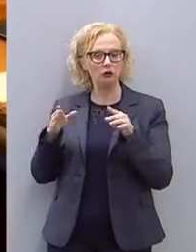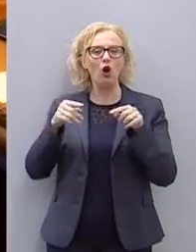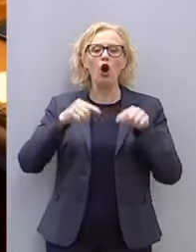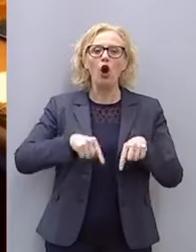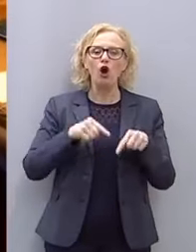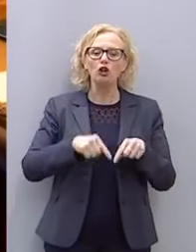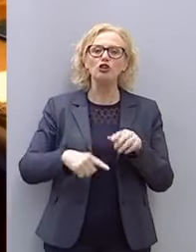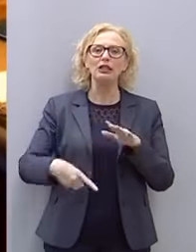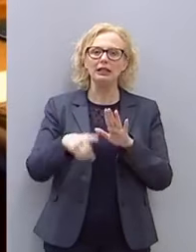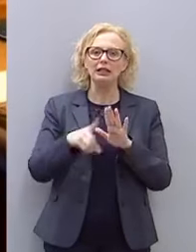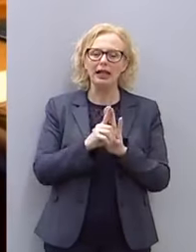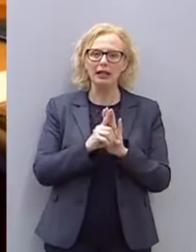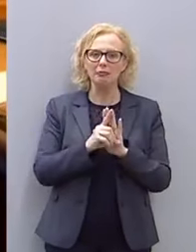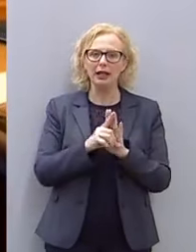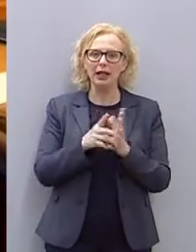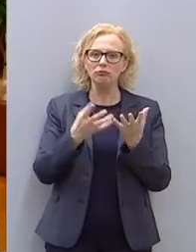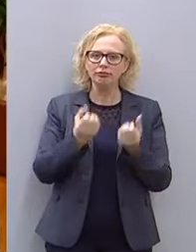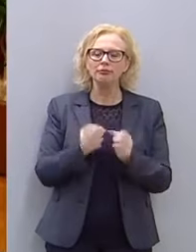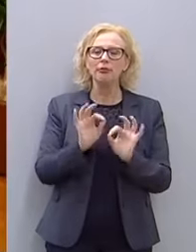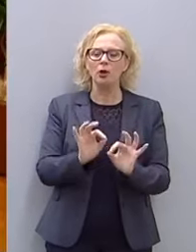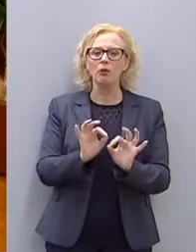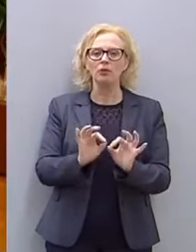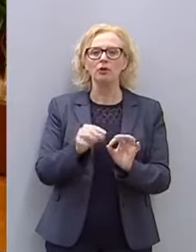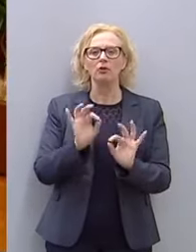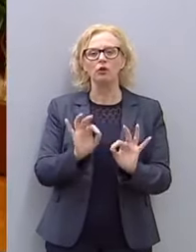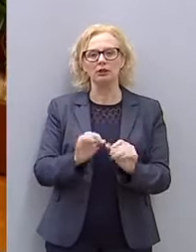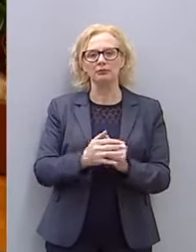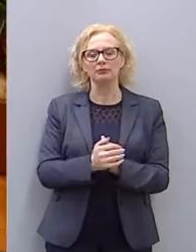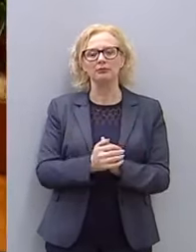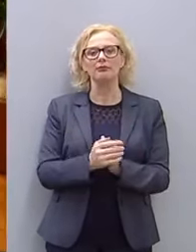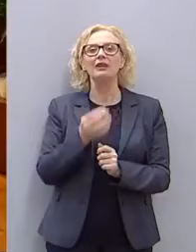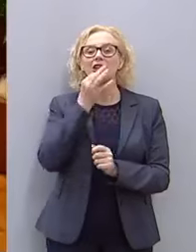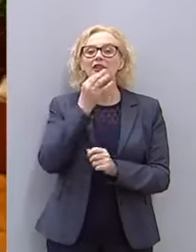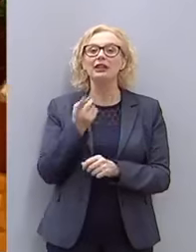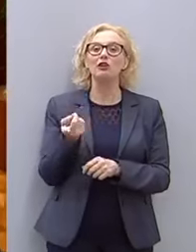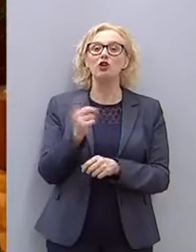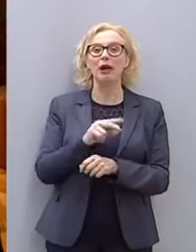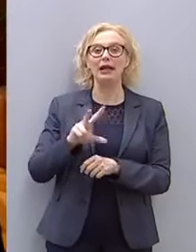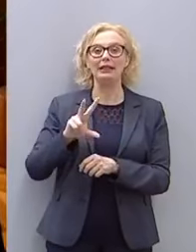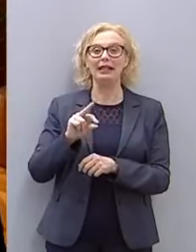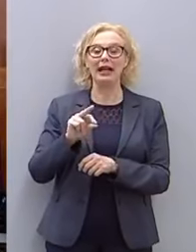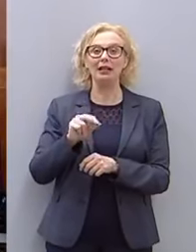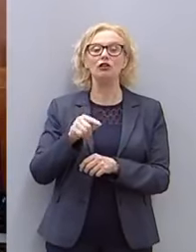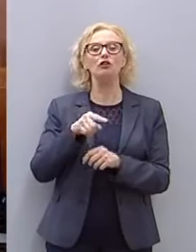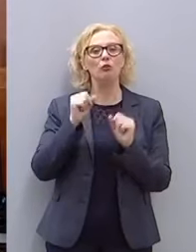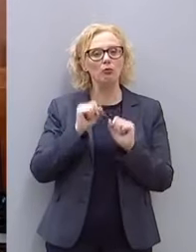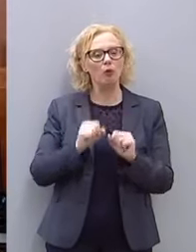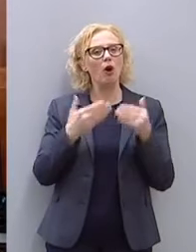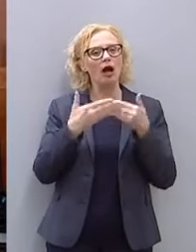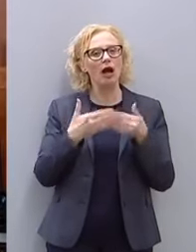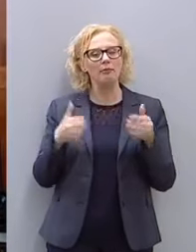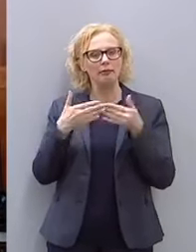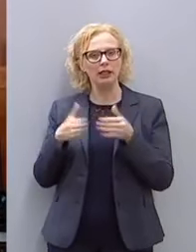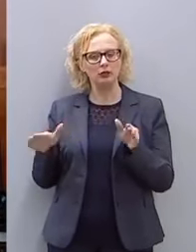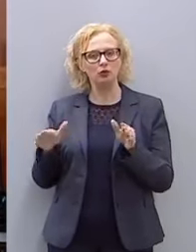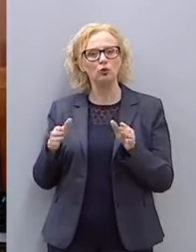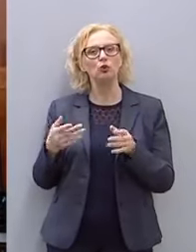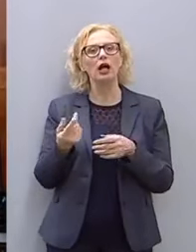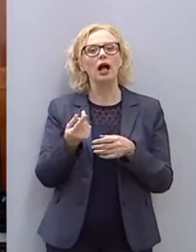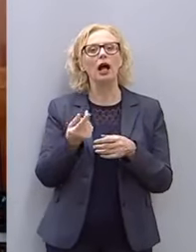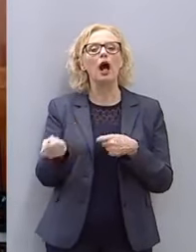abbiamo assunto stabilisce appunto questo quindi domani a trento inizieranno le aperture del cosiddetto